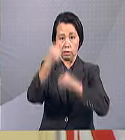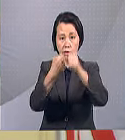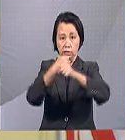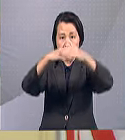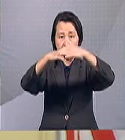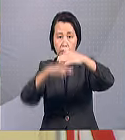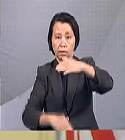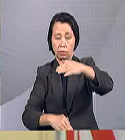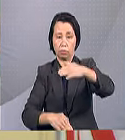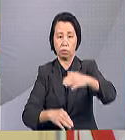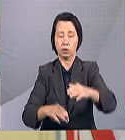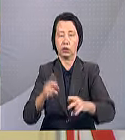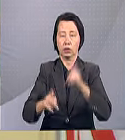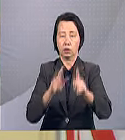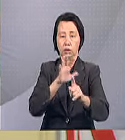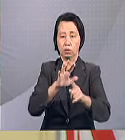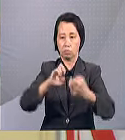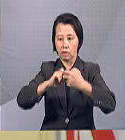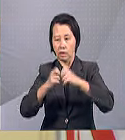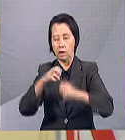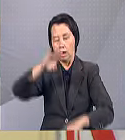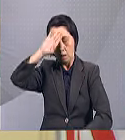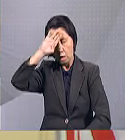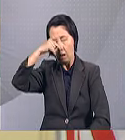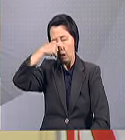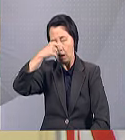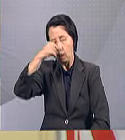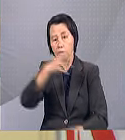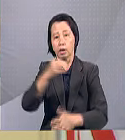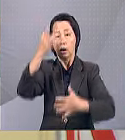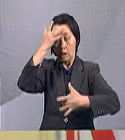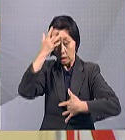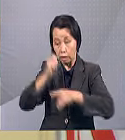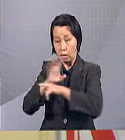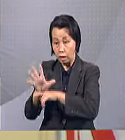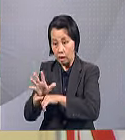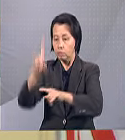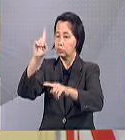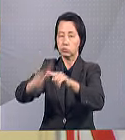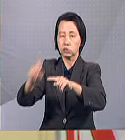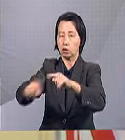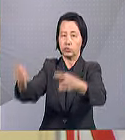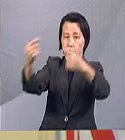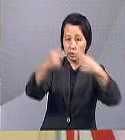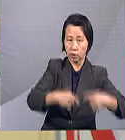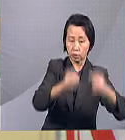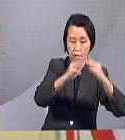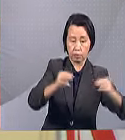bawah, jemaah yang bergejala dan mengidap penyakit kronik tidak dibenarkan hadir buat masa